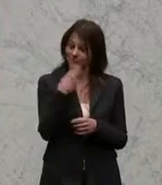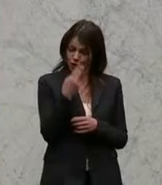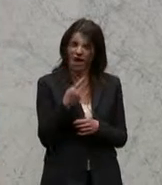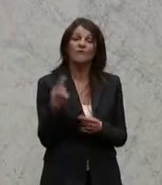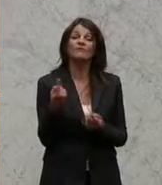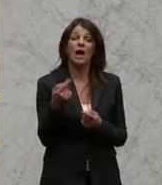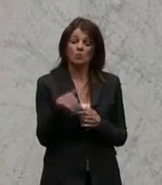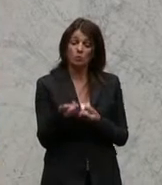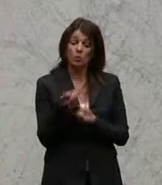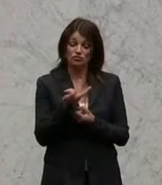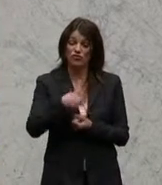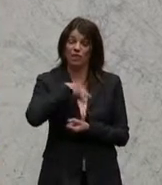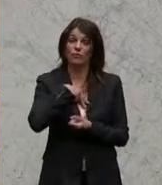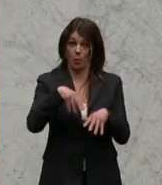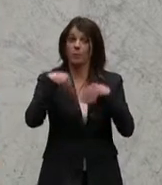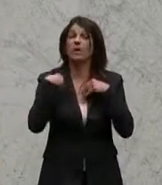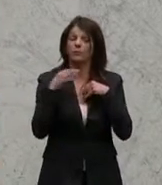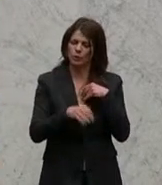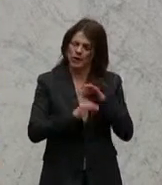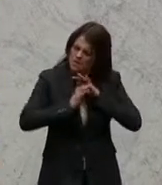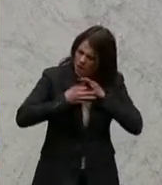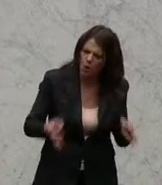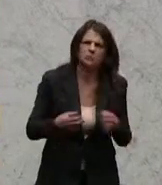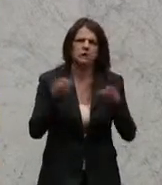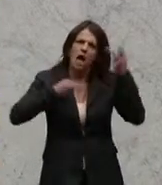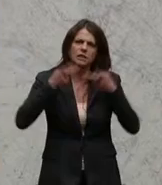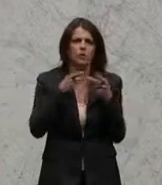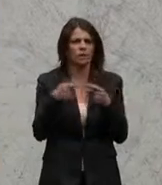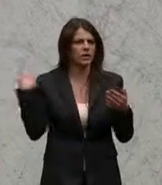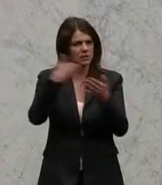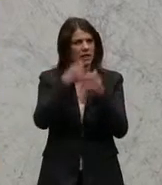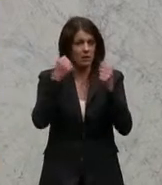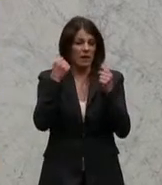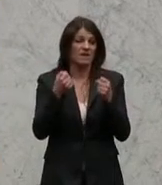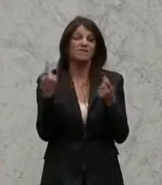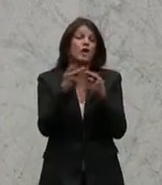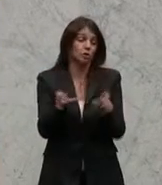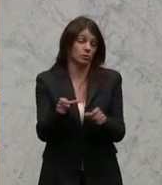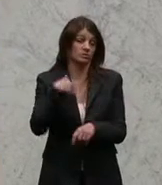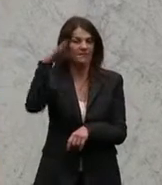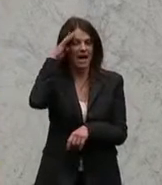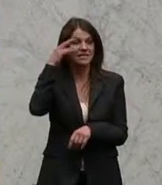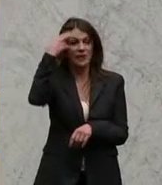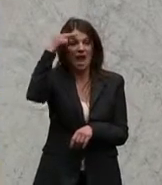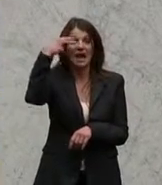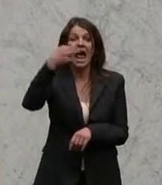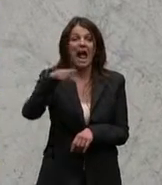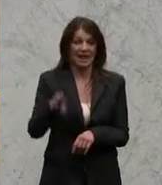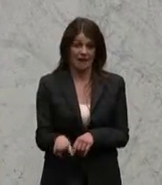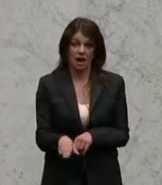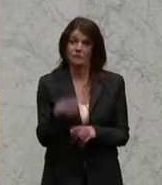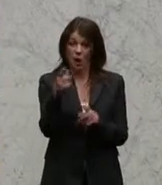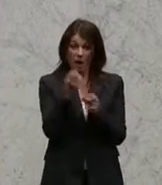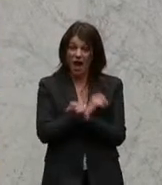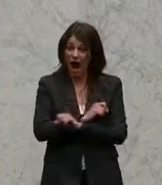politische Verantwortung für das größte Desaster in dieser Republik schuldig gewesen ist. Und Herr Haider, diese Aussendung, die Sie